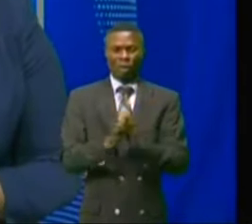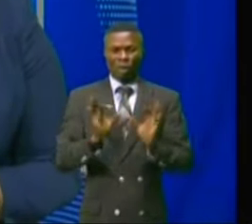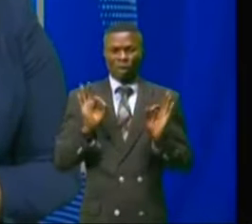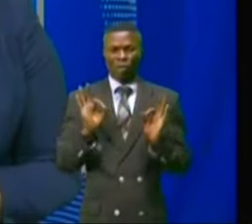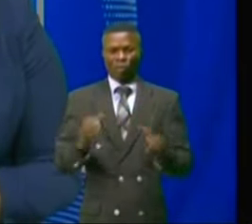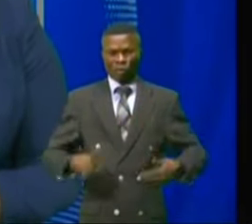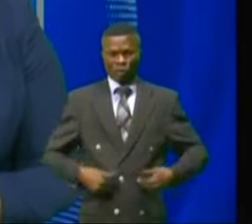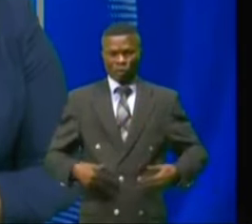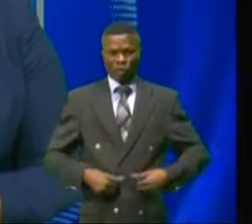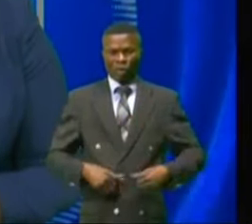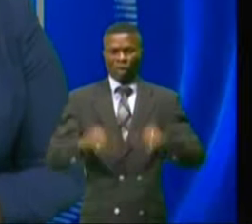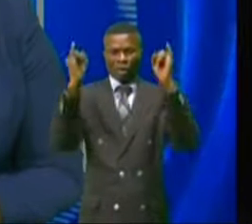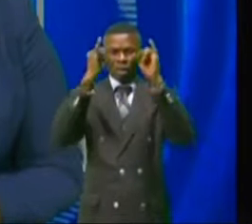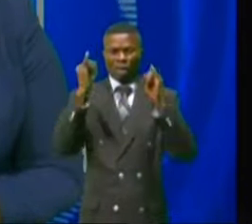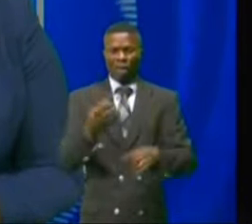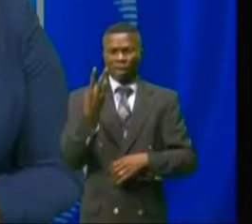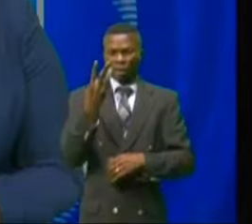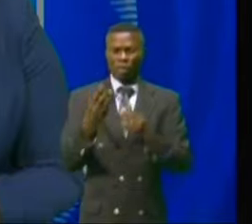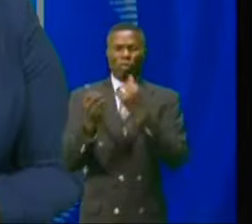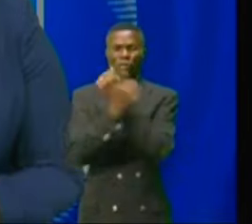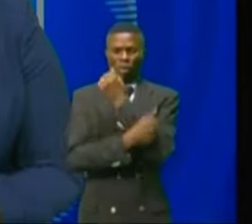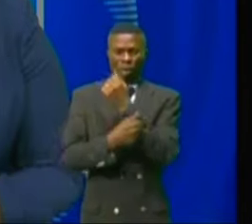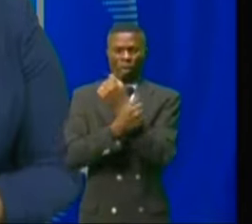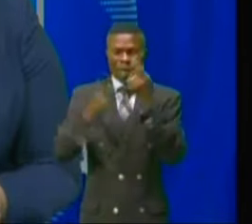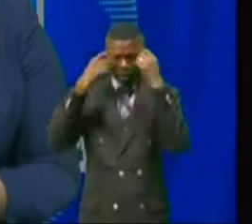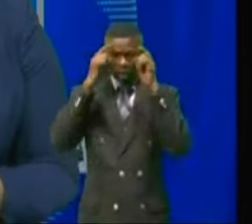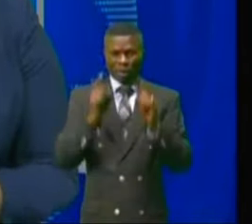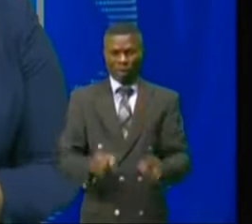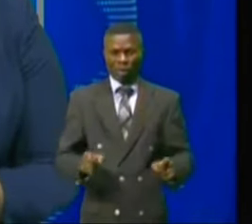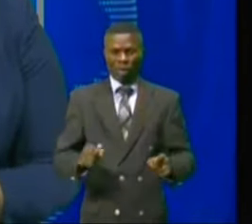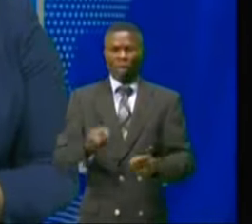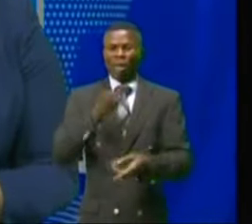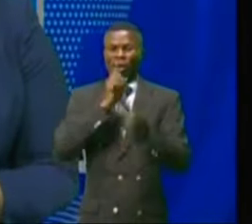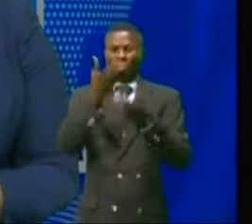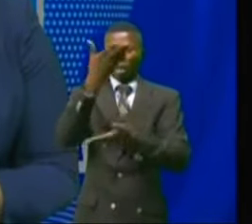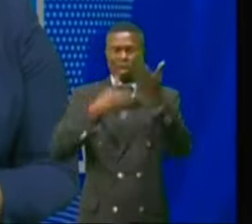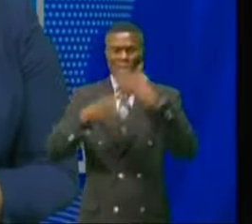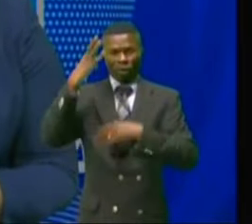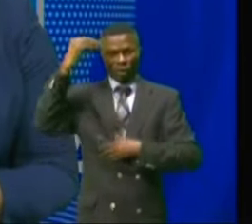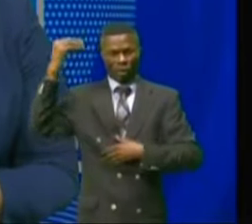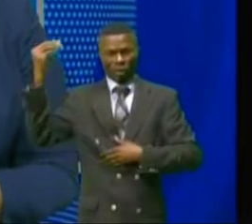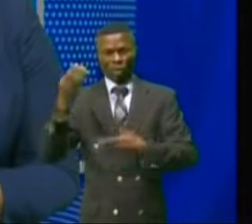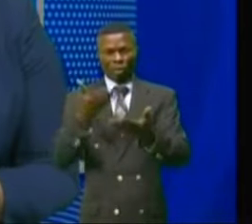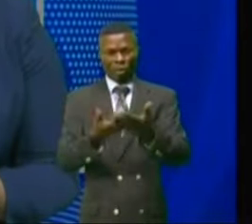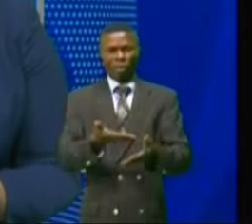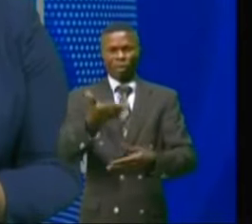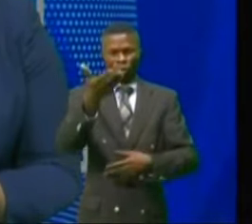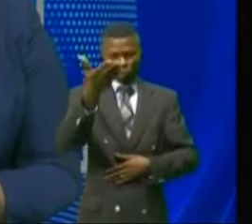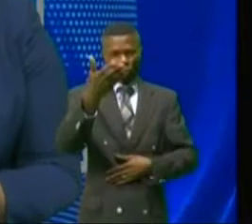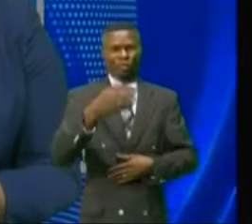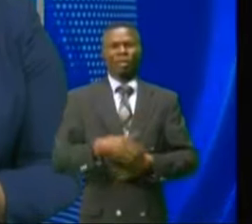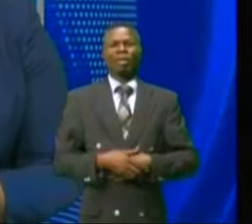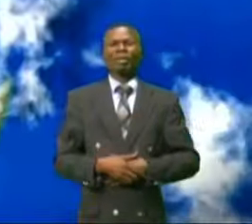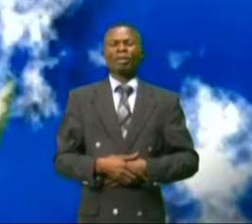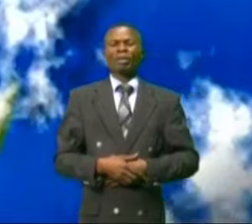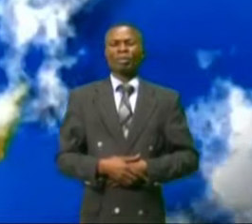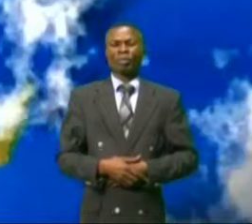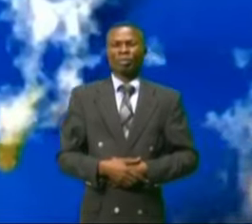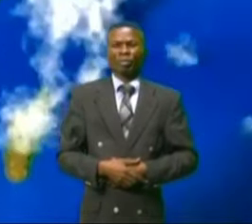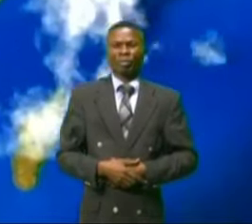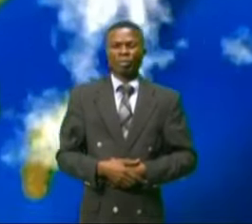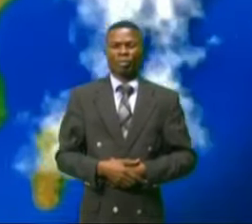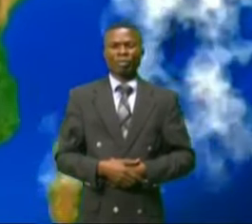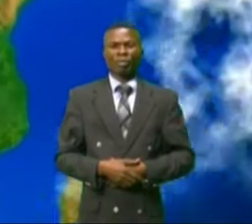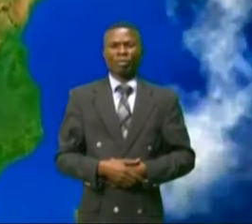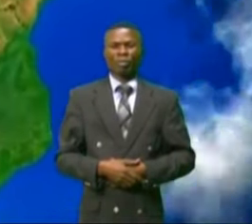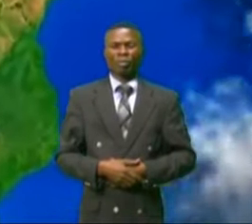la digitalisation. Les trois pays sont d'accord pour un échange d'expériences. Angèle Mabiala et Lintumba. L'Afrique